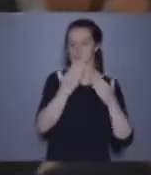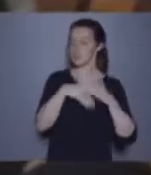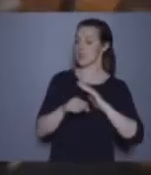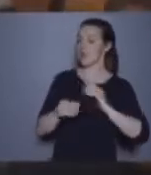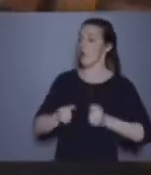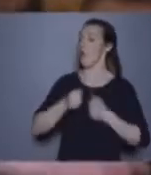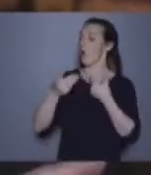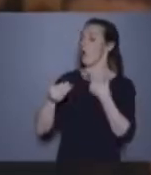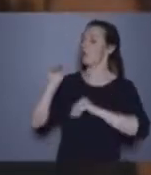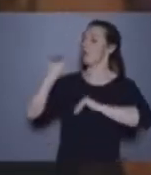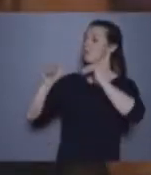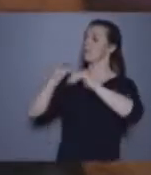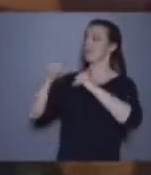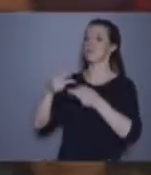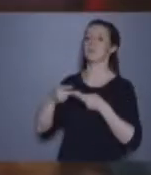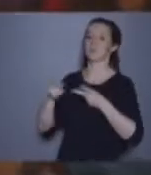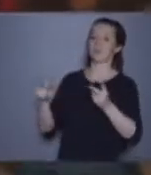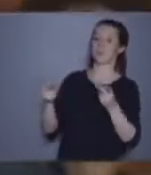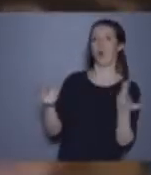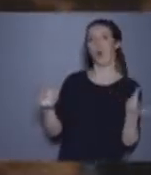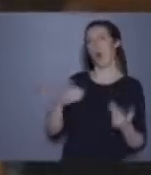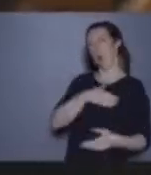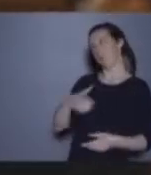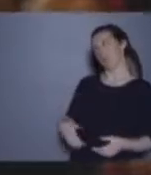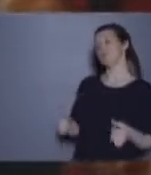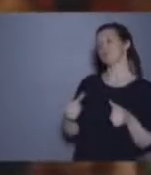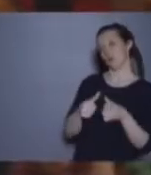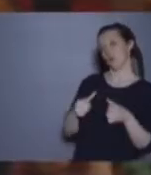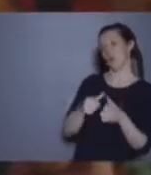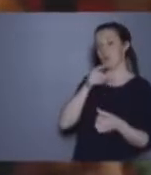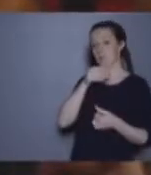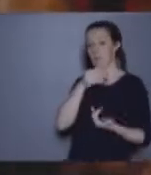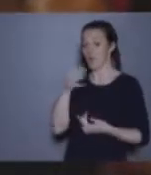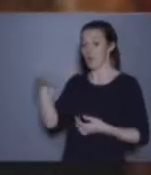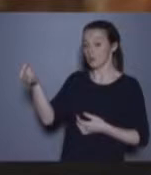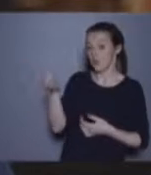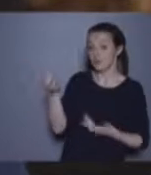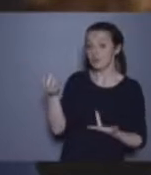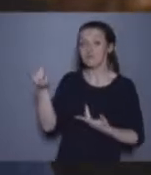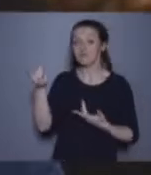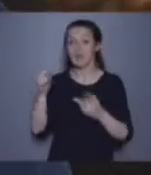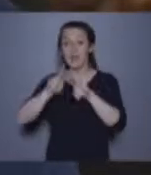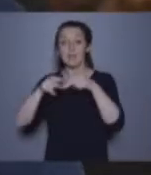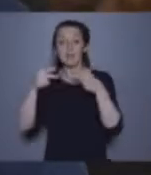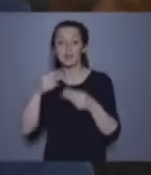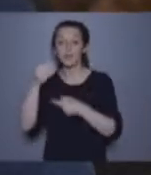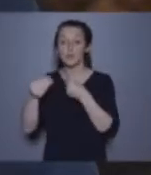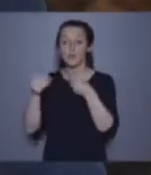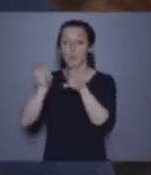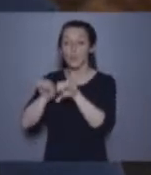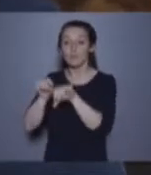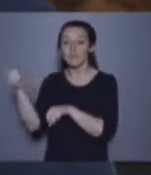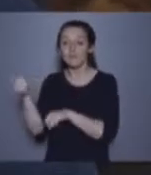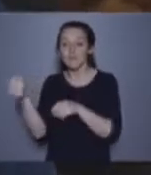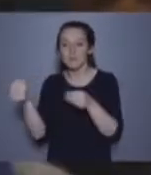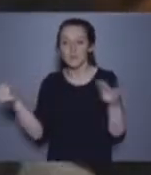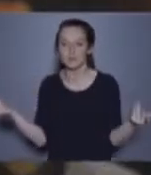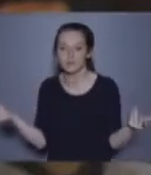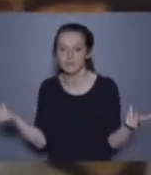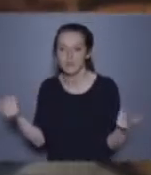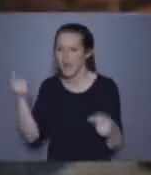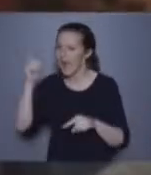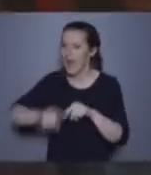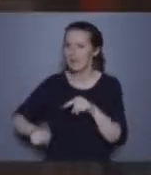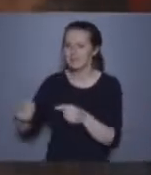d'appel public, que ferait la mairie, interdisent que l'on précise la localisation. du produit. Si